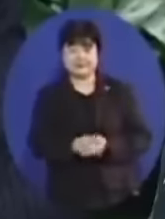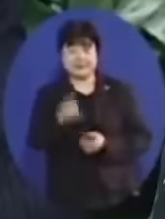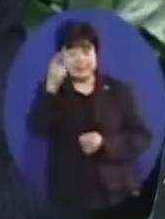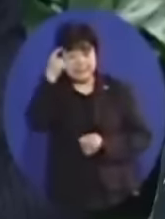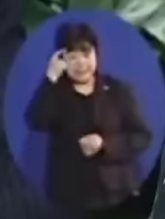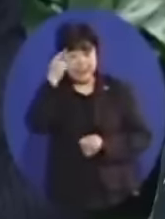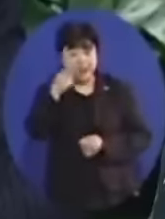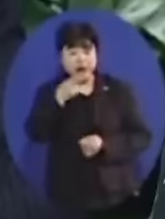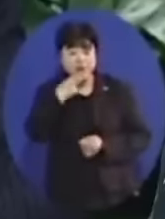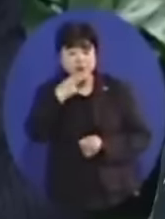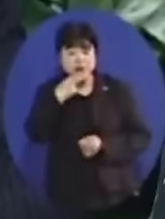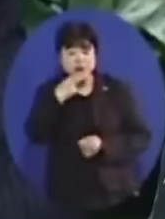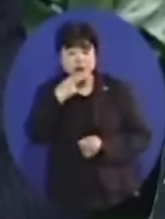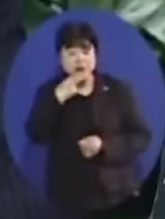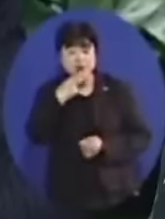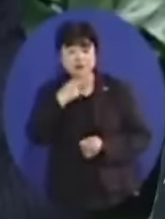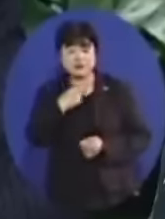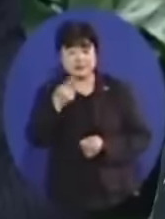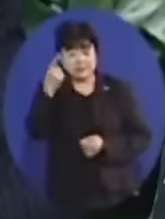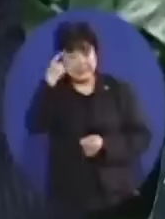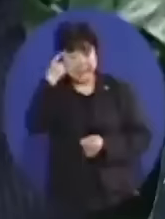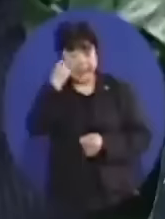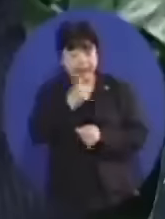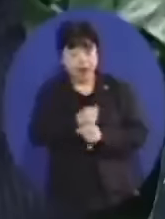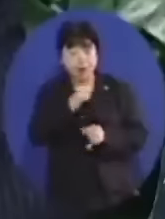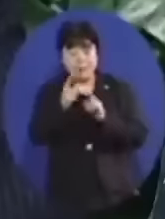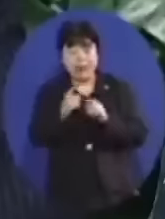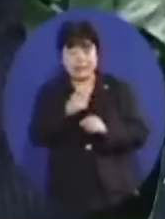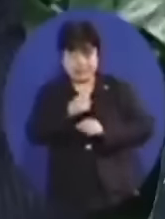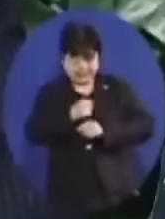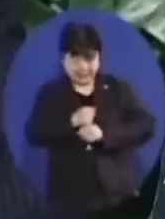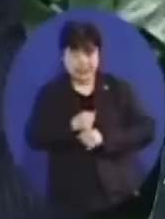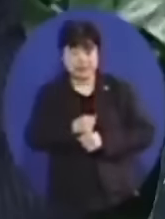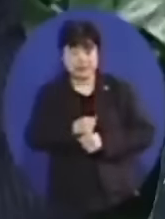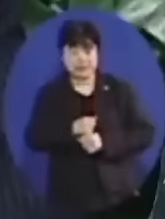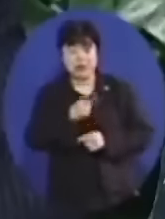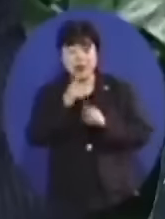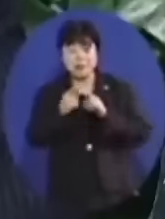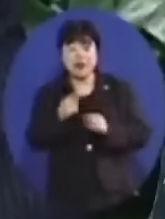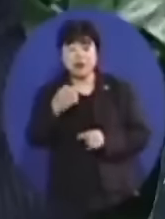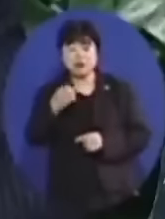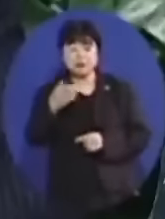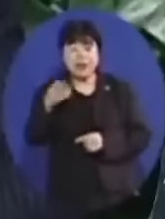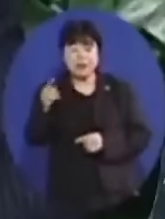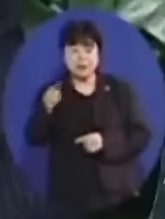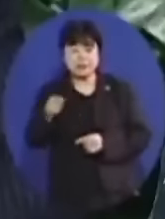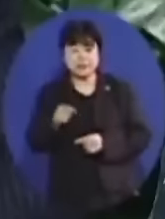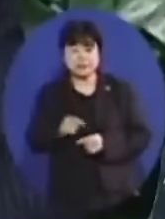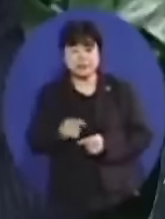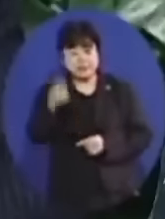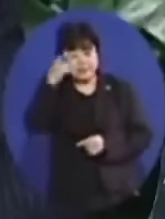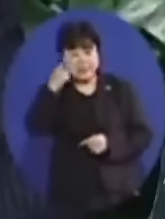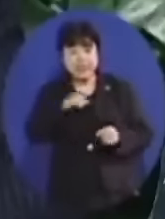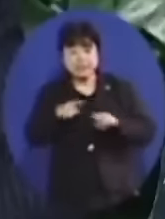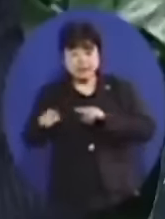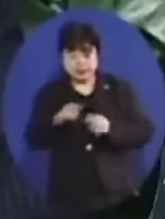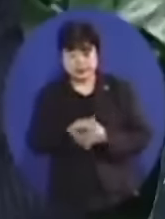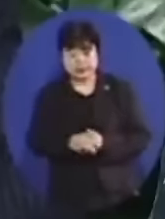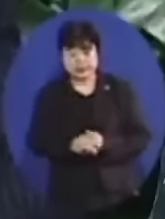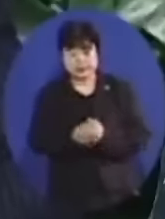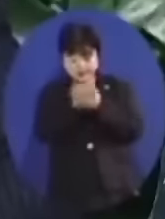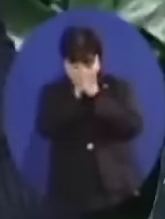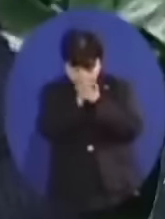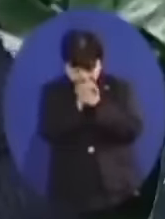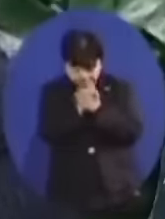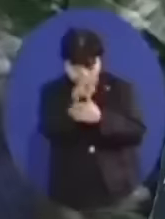생각을 잘하기 위해서는 말을 잘해야 됩니다. 말의 98%가 생각을 좌우하는 것입니다.